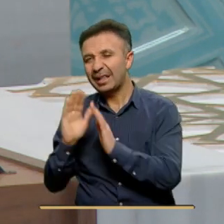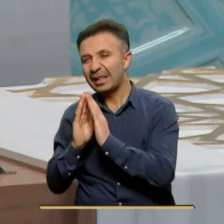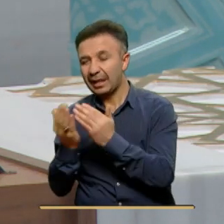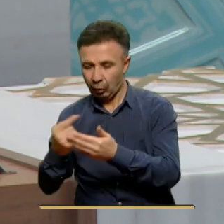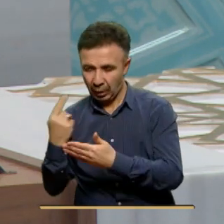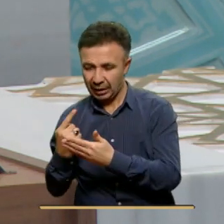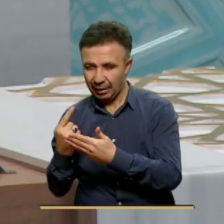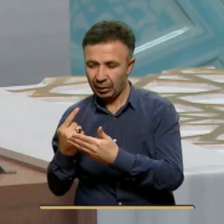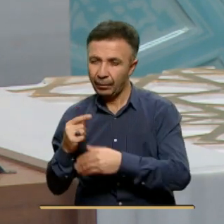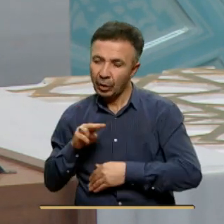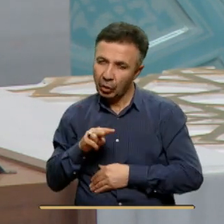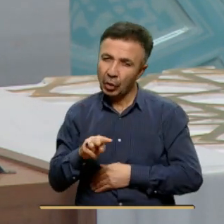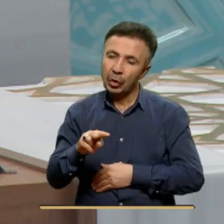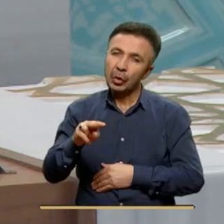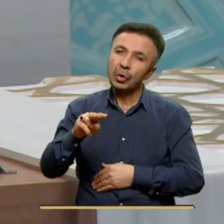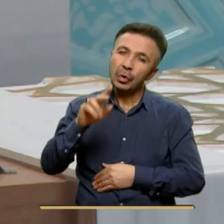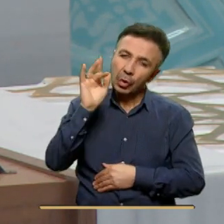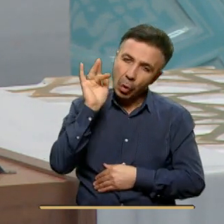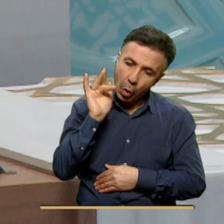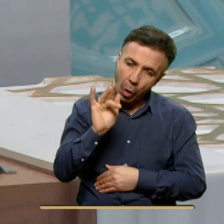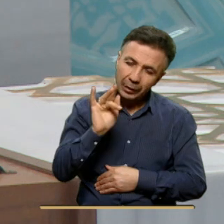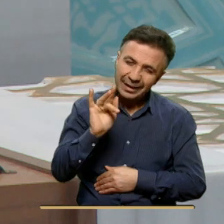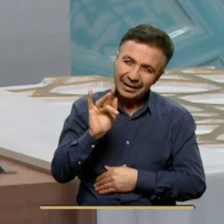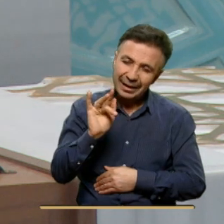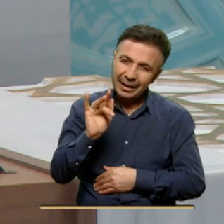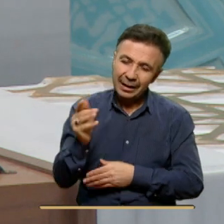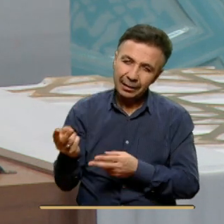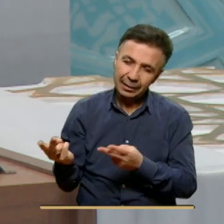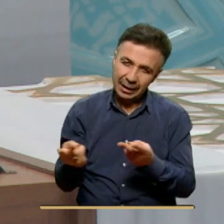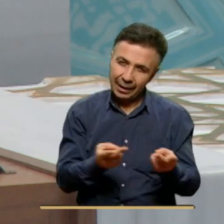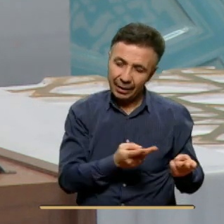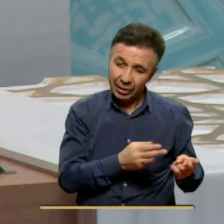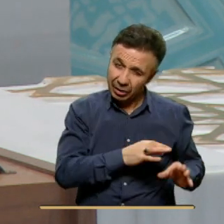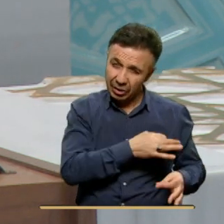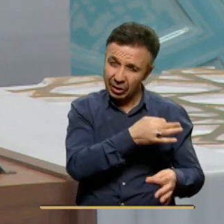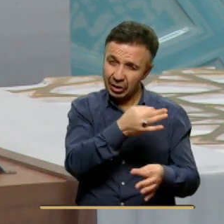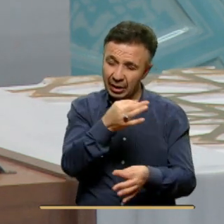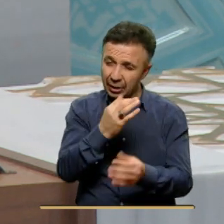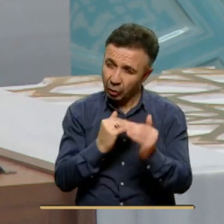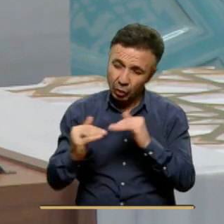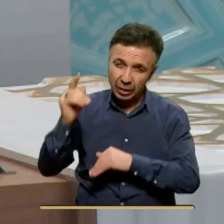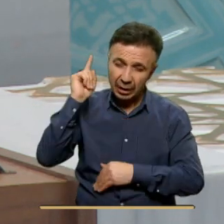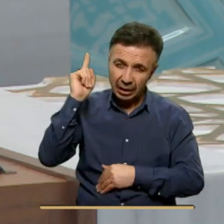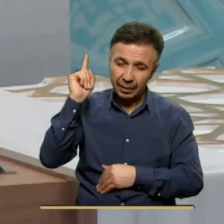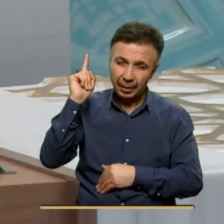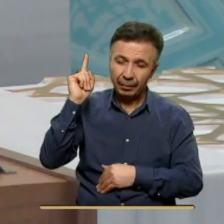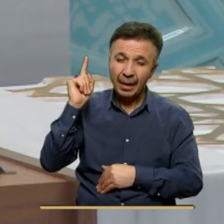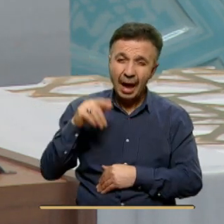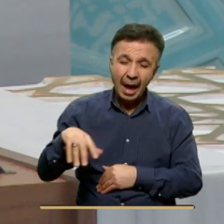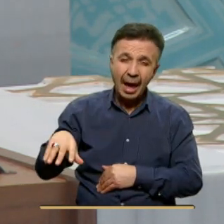Yolun ortasındaki davetçiler de Yüce Yaratıcı'nın her Müslümanın